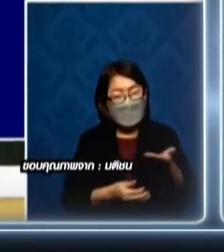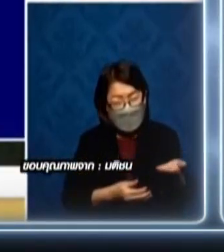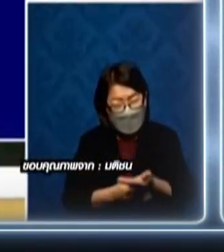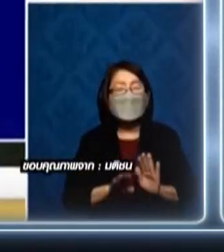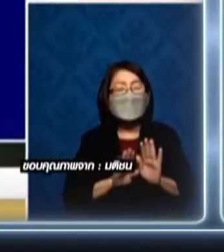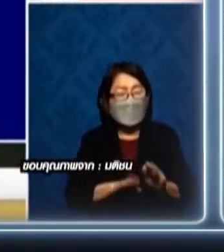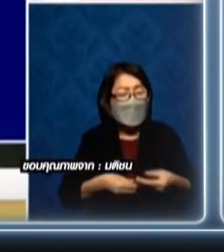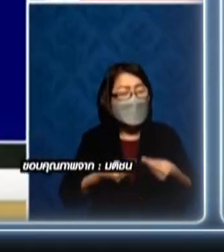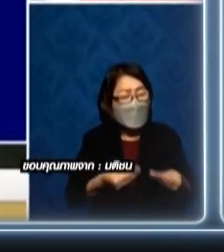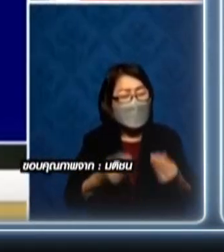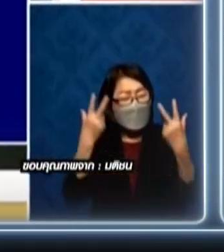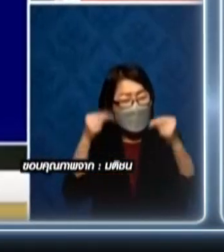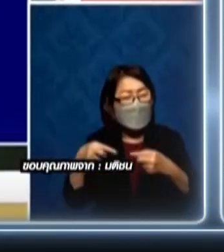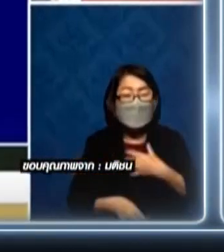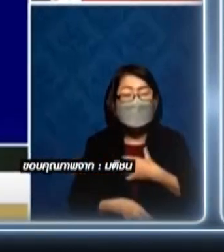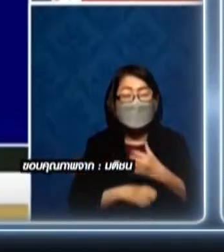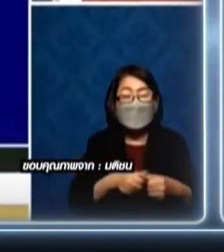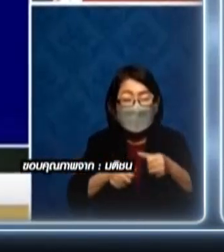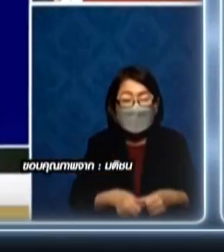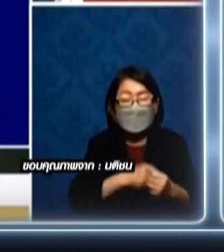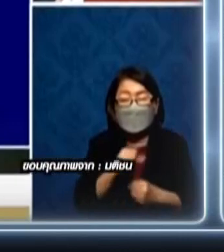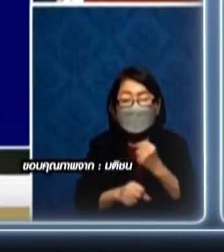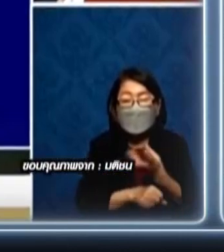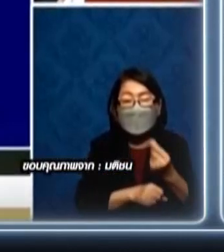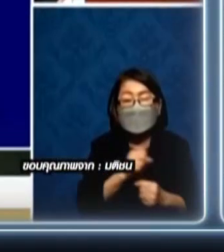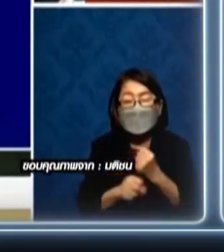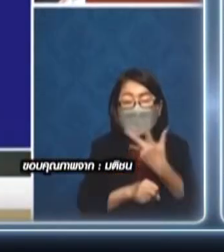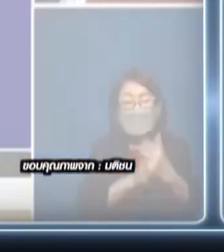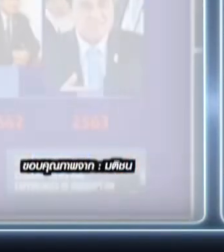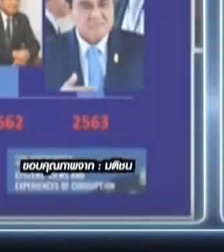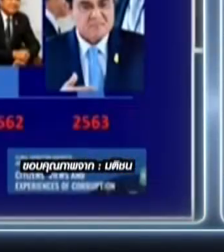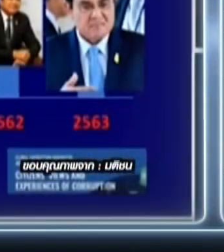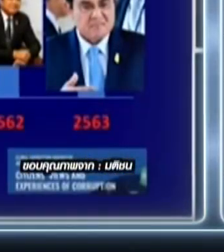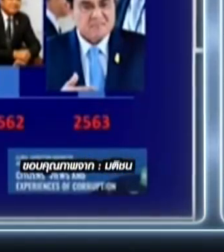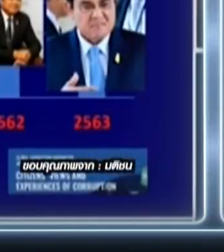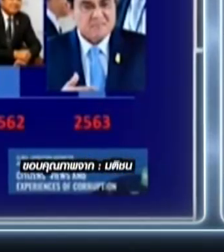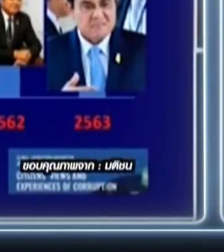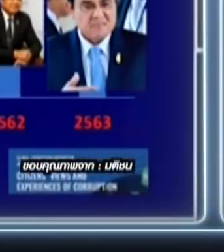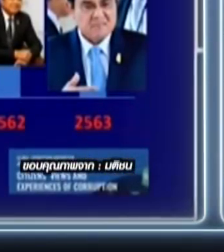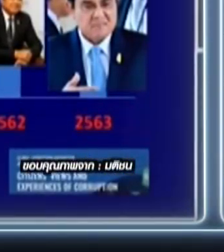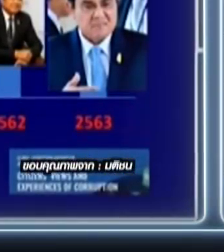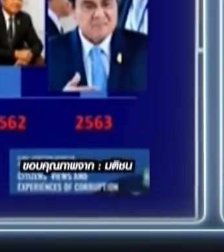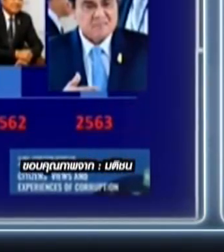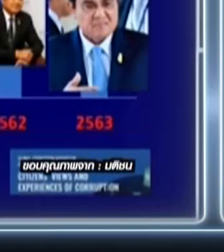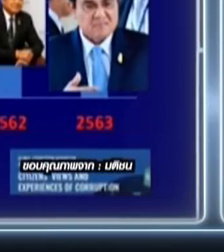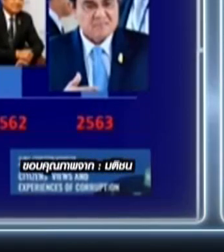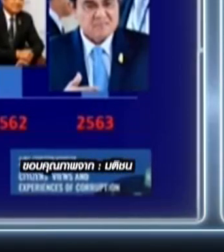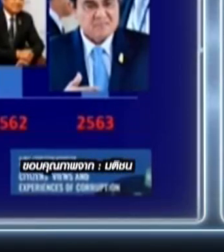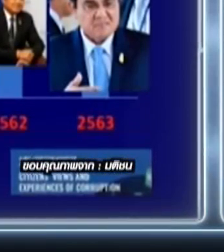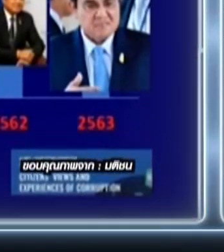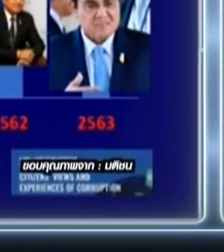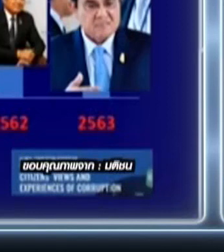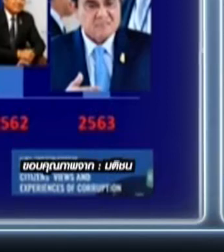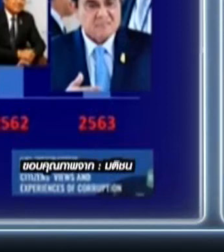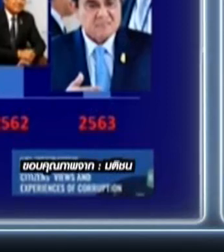ธ์อยู่ต่อไปอีกอยากต้องการอยู่กี่ปีล่ะ3ปี5ปี10ปีว่าไปเลยแต่มาดูอันดับคอร์รัปชันของประเทศไทยนะจากที่คุณประยุ